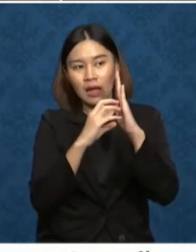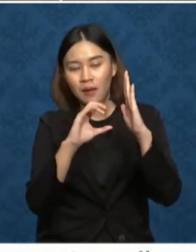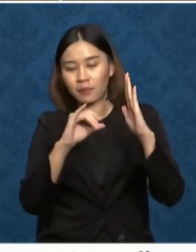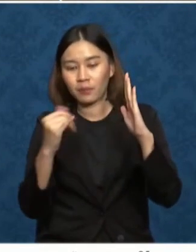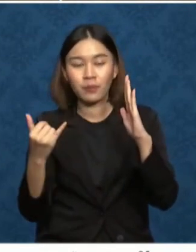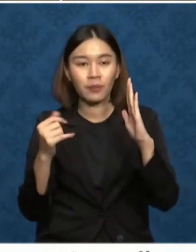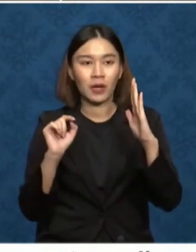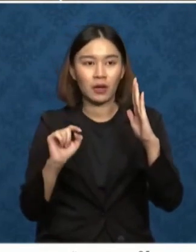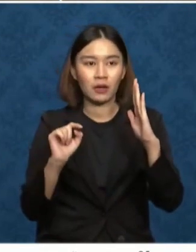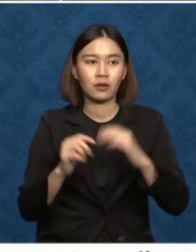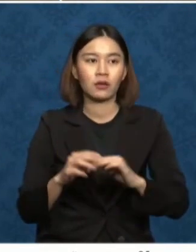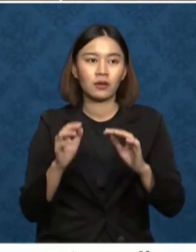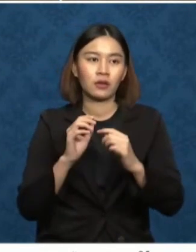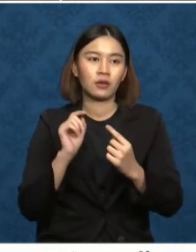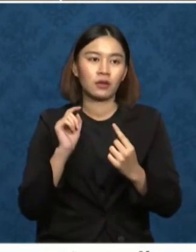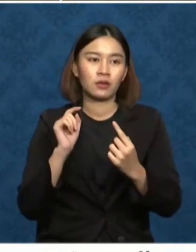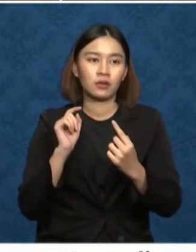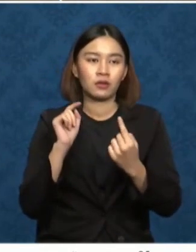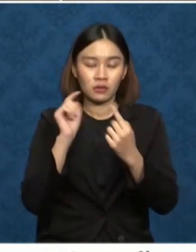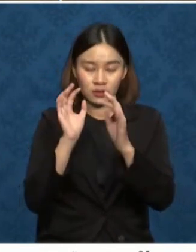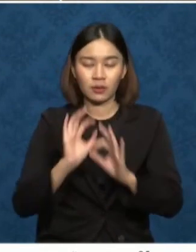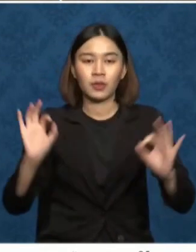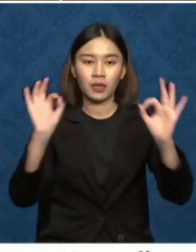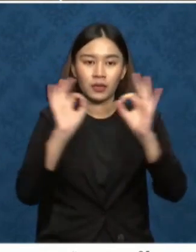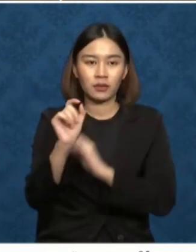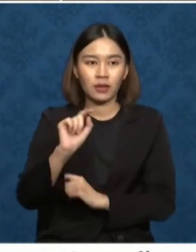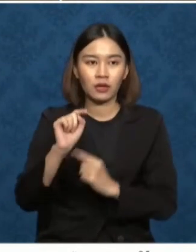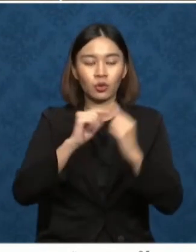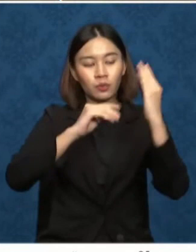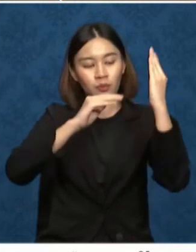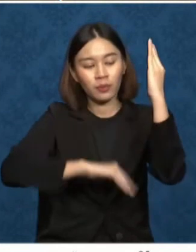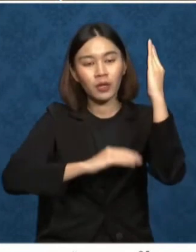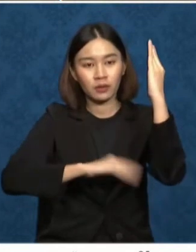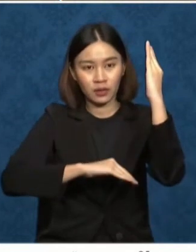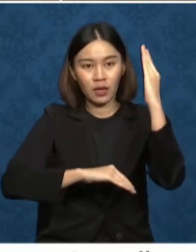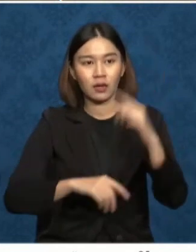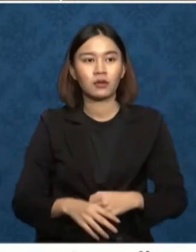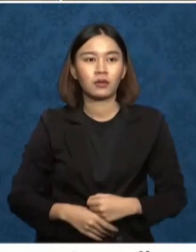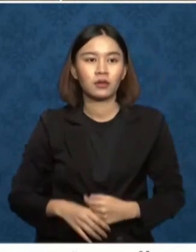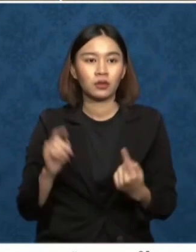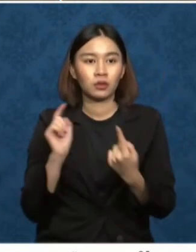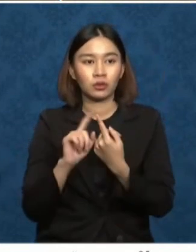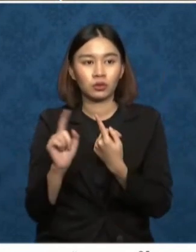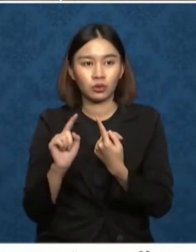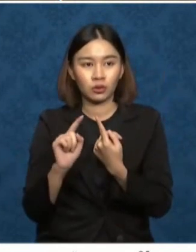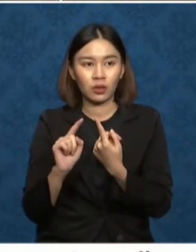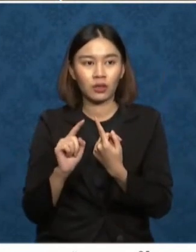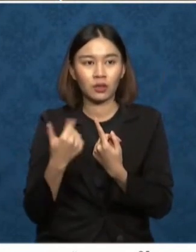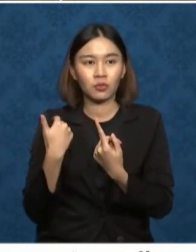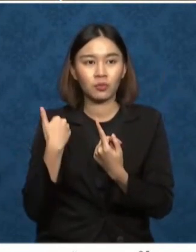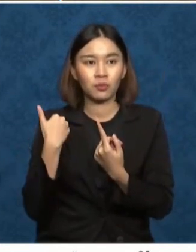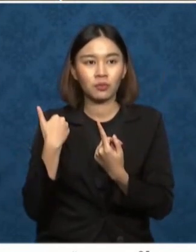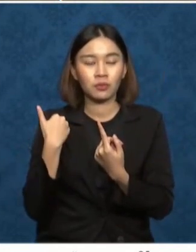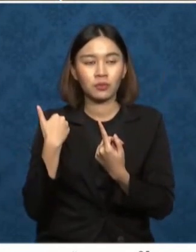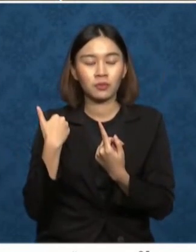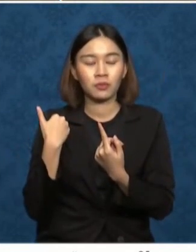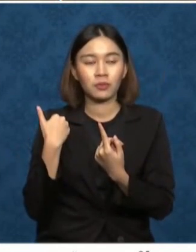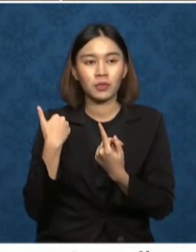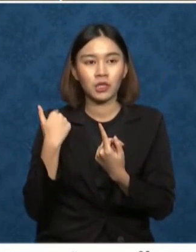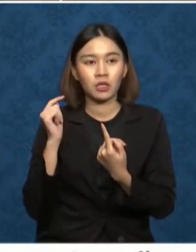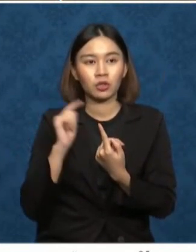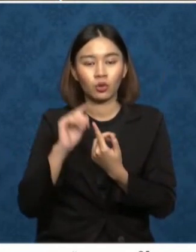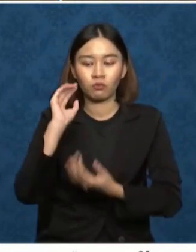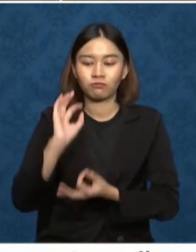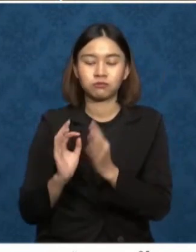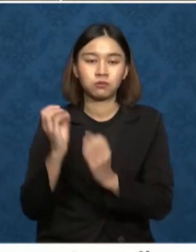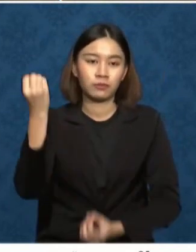ที่และยิ่งที่สำคัญครับท่านประธานภาคใต้ประจวบเหมาะกับเราได้รับอิทธิพลจากการเผา